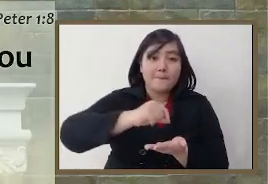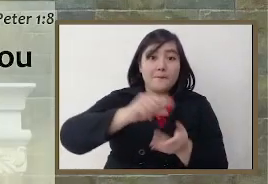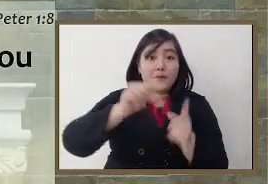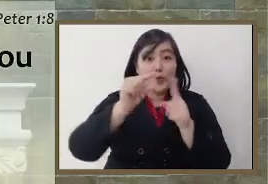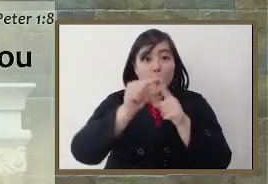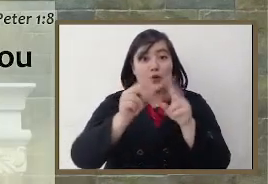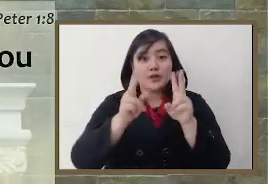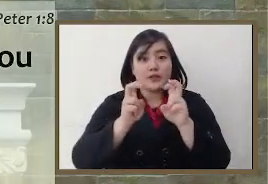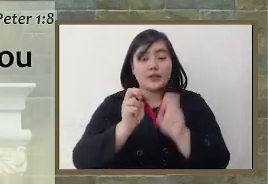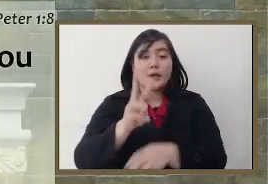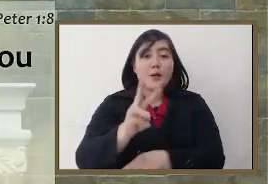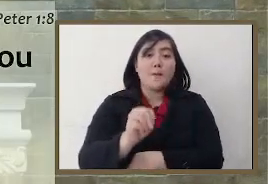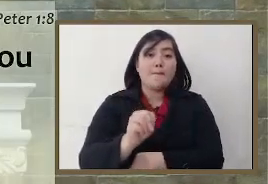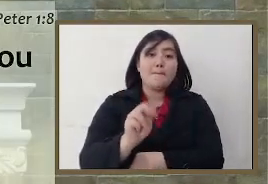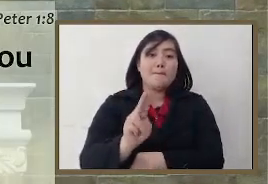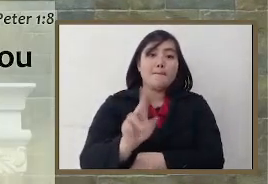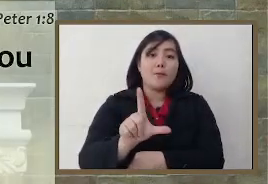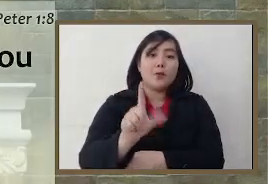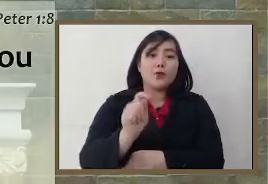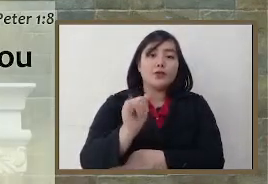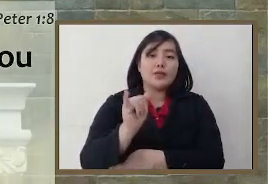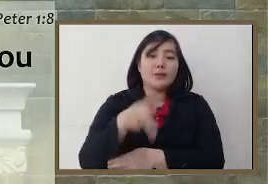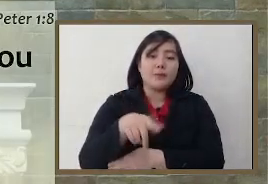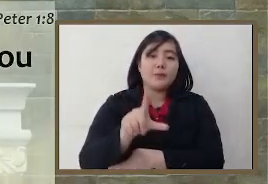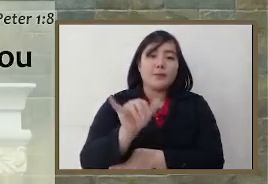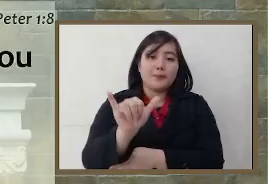Multiplied. Okay? Now,